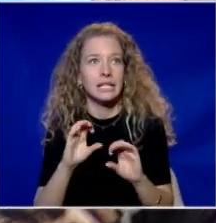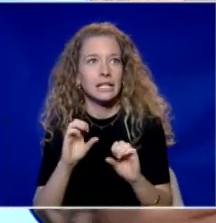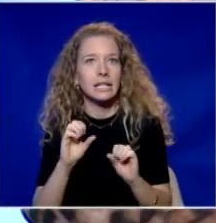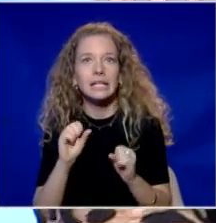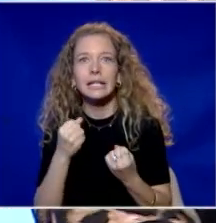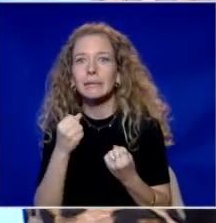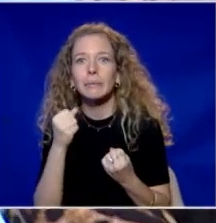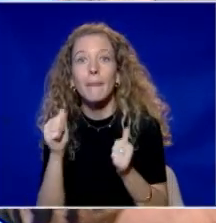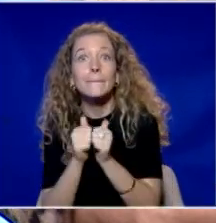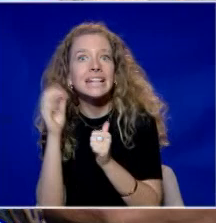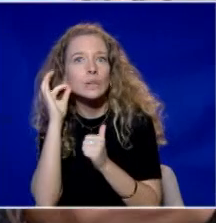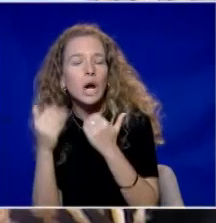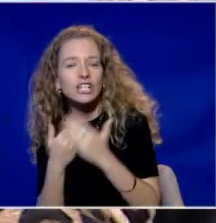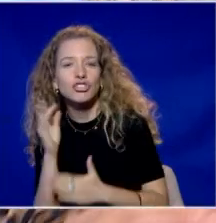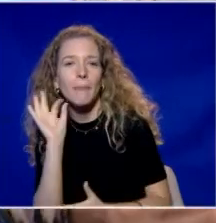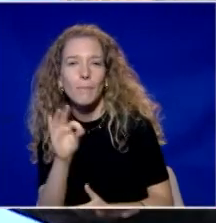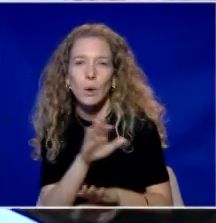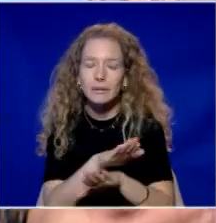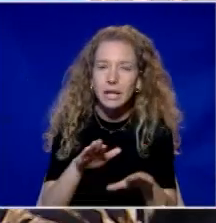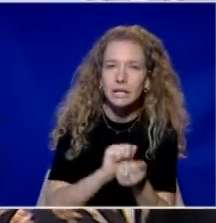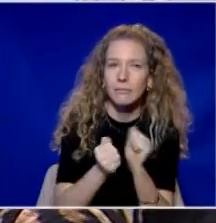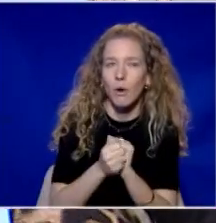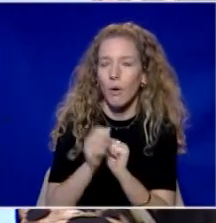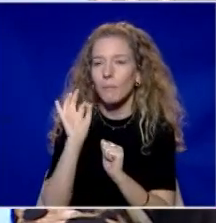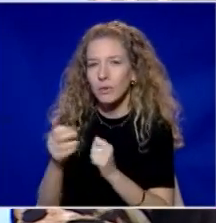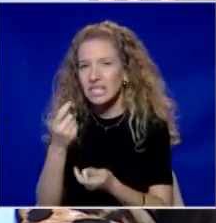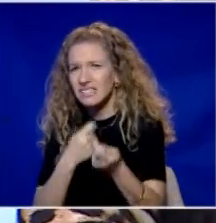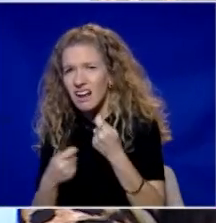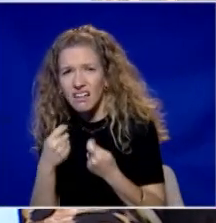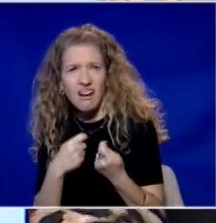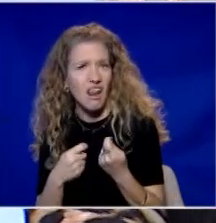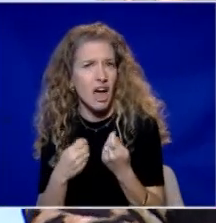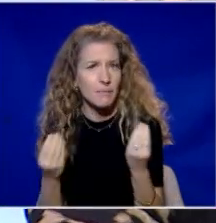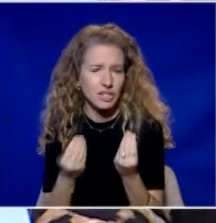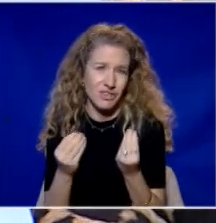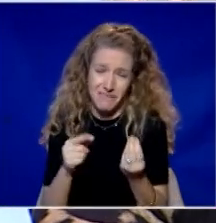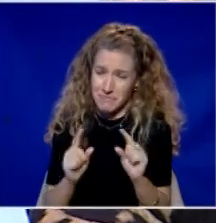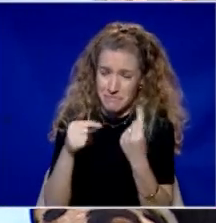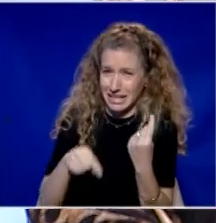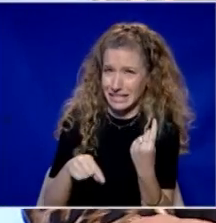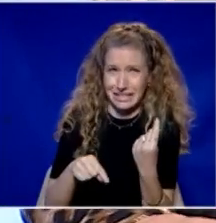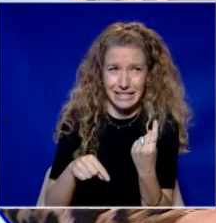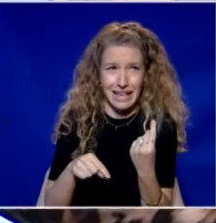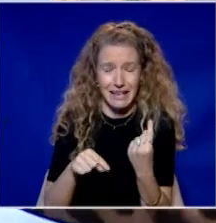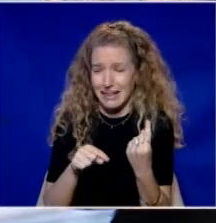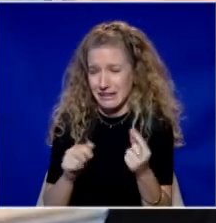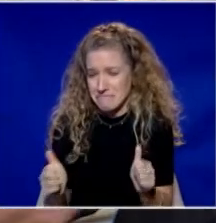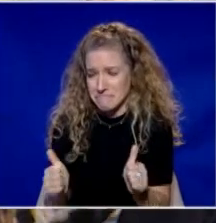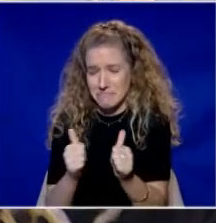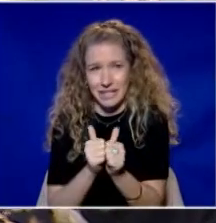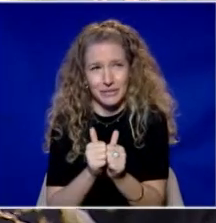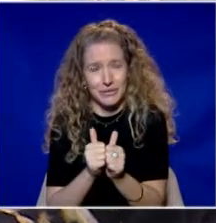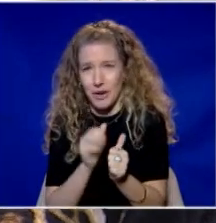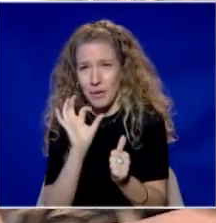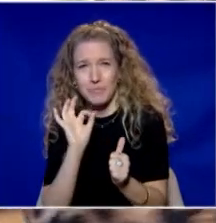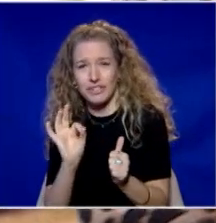בילדים בדרך זו או אחרת, או בפיננסי, או בכלכלה. אבל במקרה הזה באמת, לא באנו, לא בשביל אחוזות, ולא בשביל הרים